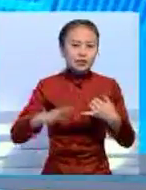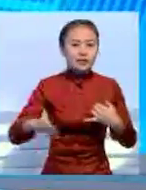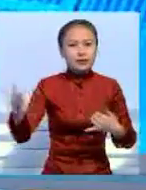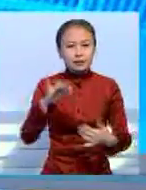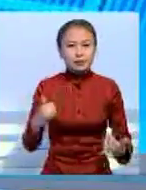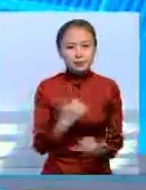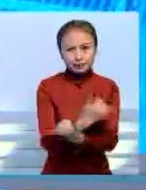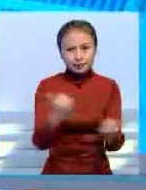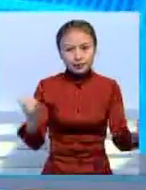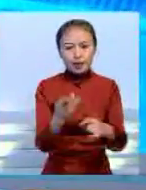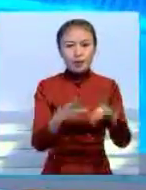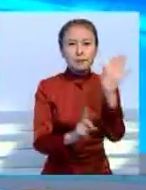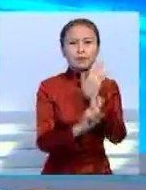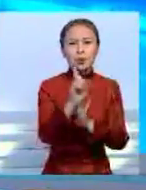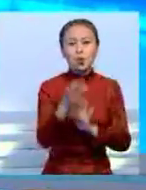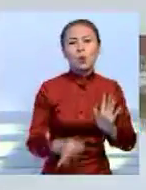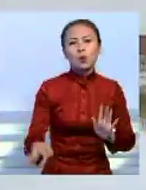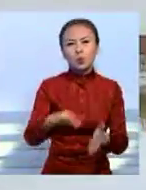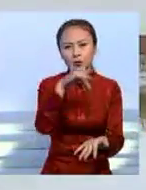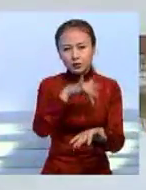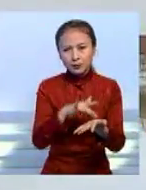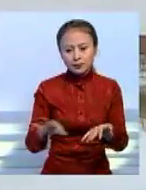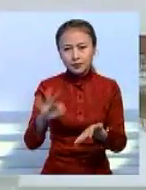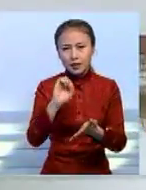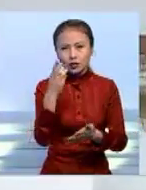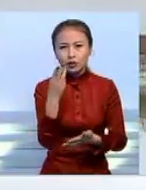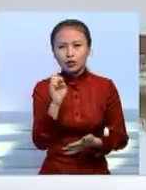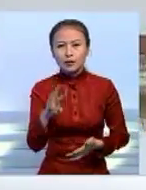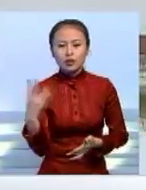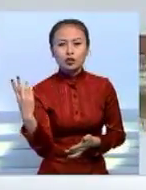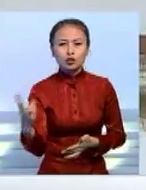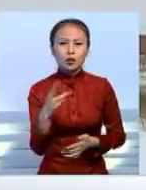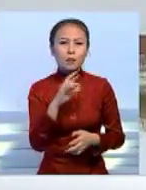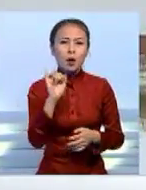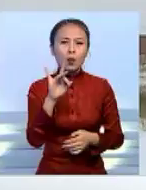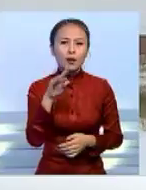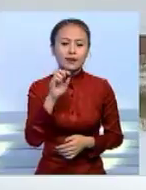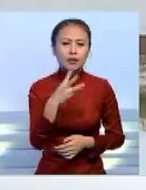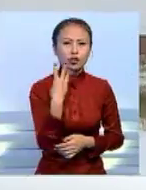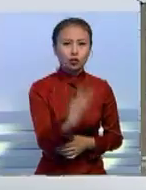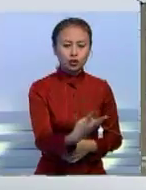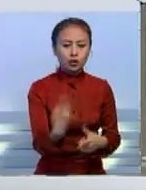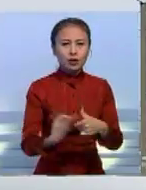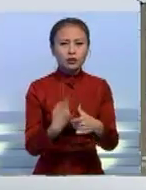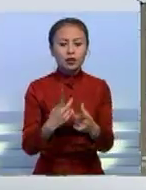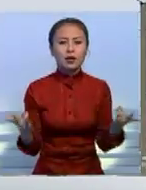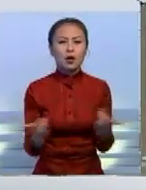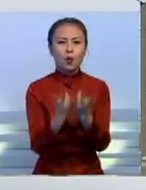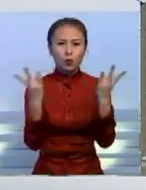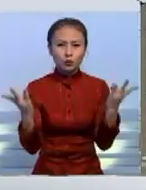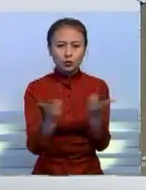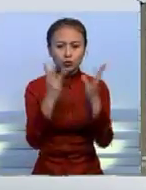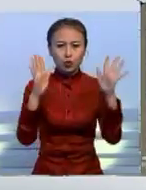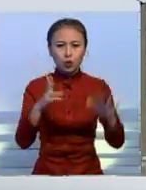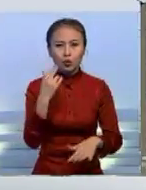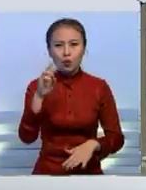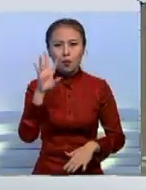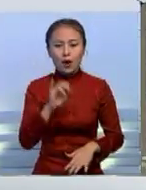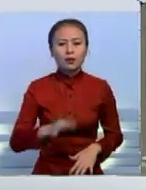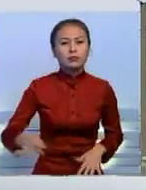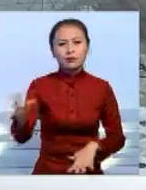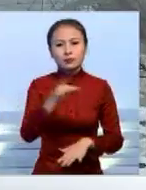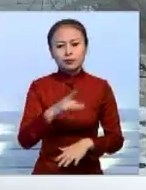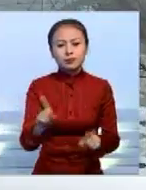ие болады. Негізінен облыс орталығы маңындағы Ақшат 3, Бауырластар 3, Жаңақоныс пен Думан елді